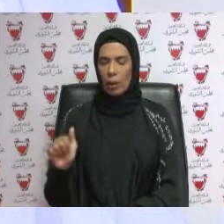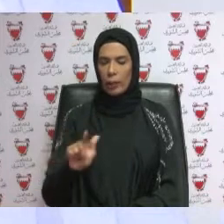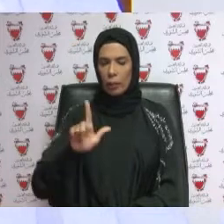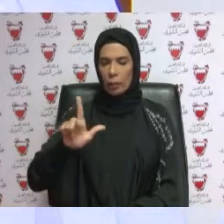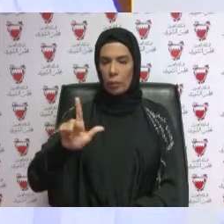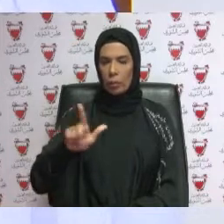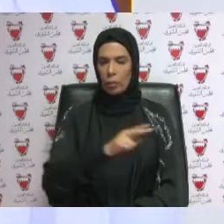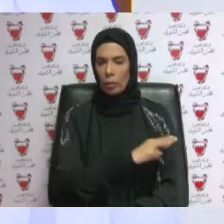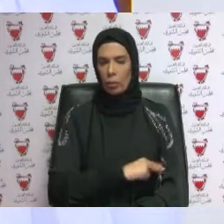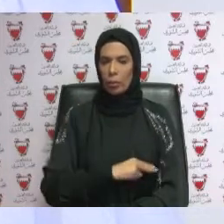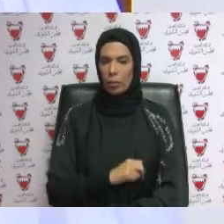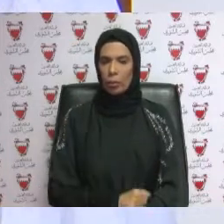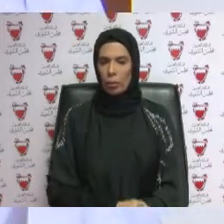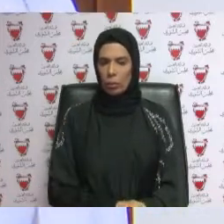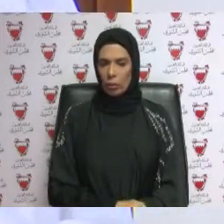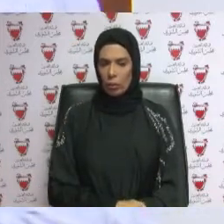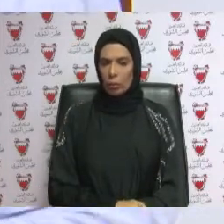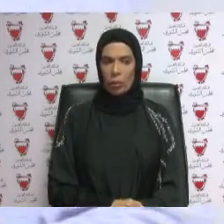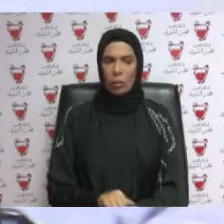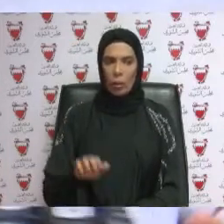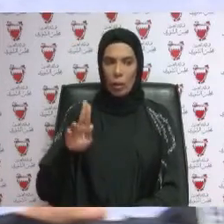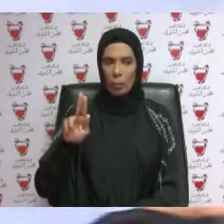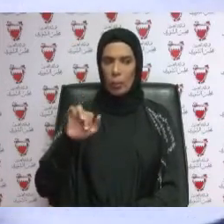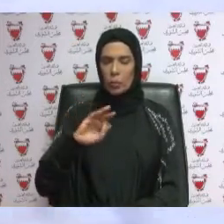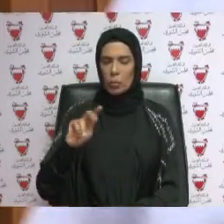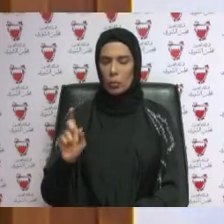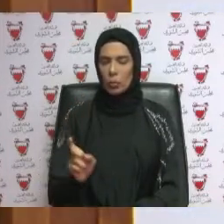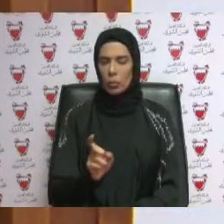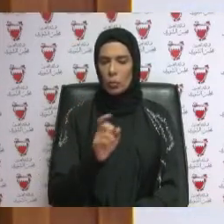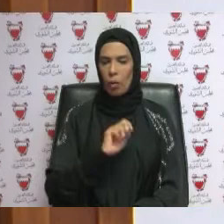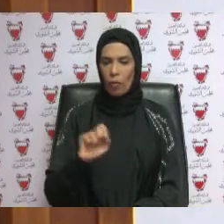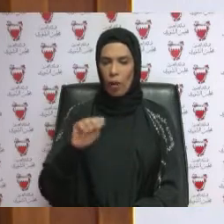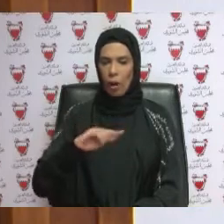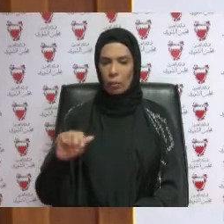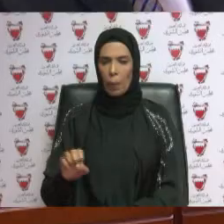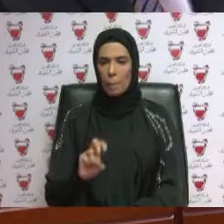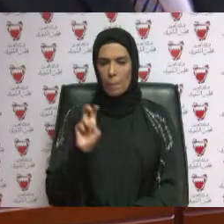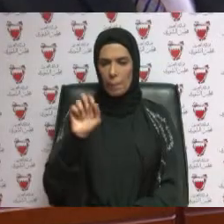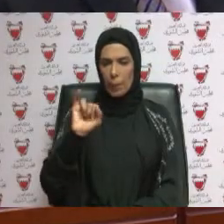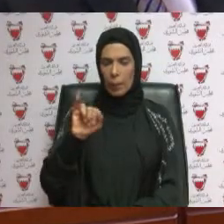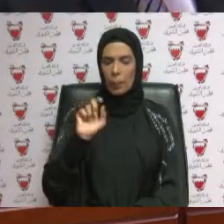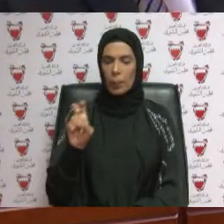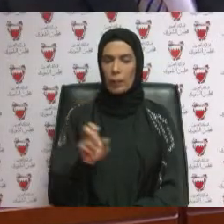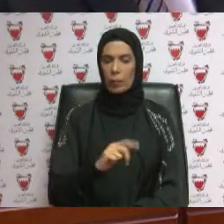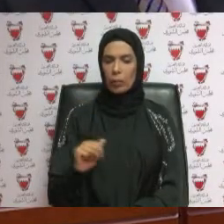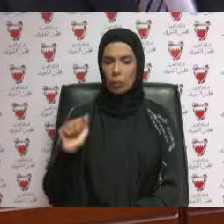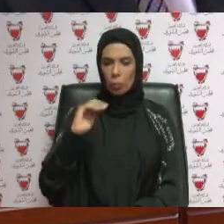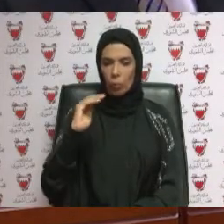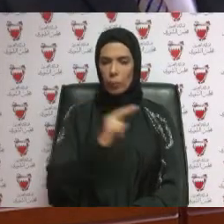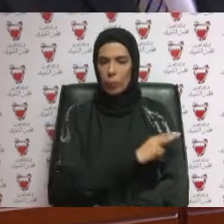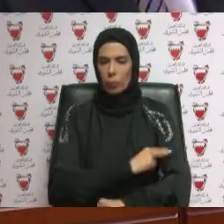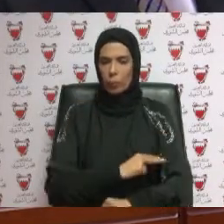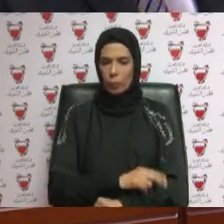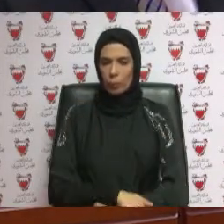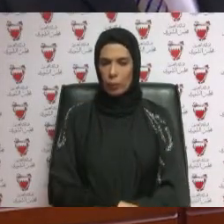عضوا، الأستاذ عبد الوهاب عبد الحسن المنصور عضوا، الدكتورة فاطمة عبد الجبار الكوهجري عضوا، الدكتور منصور محمد سرحان عضوا.